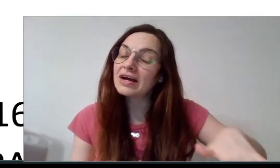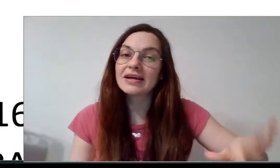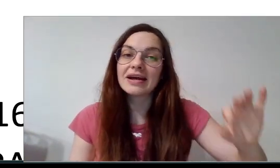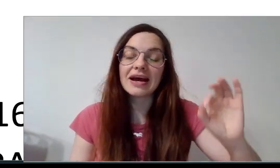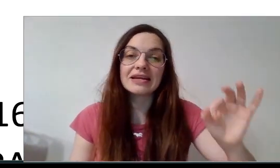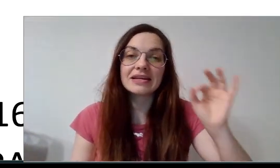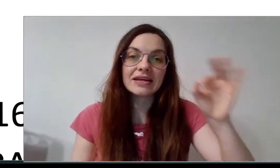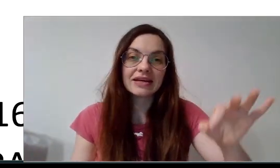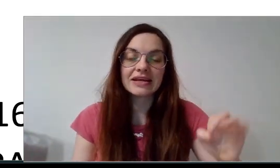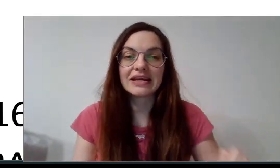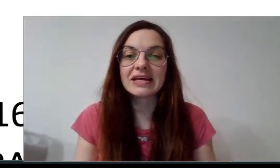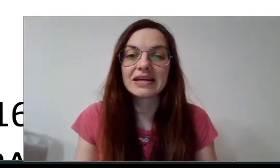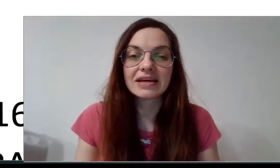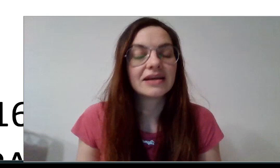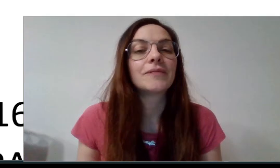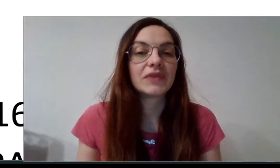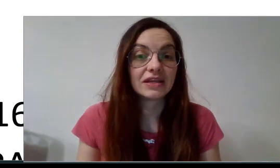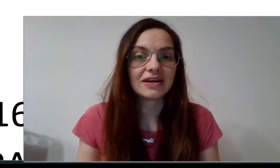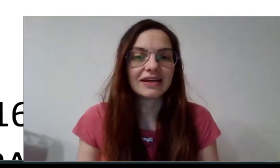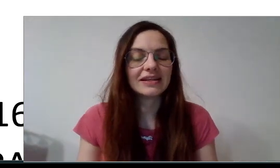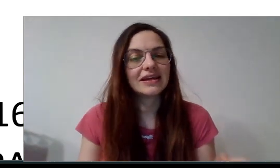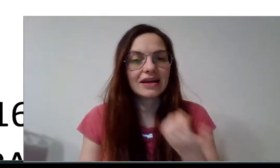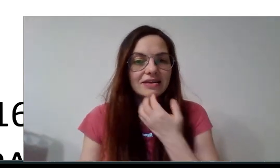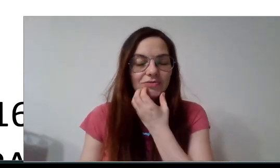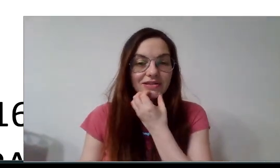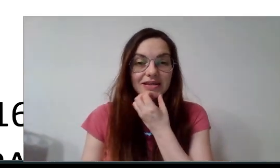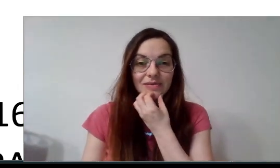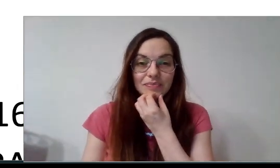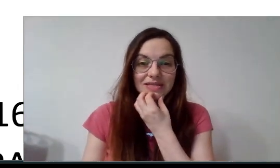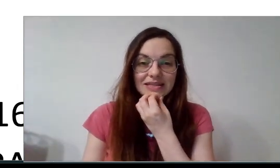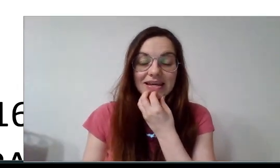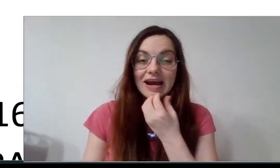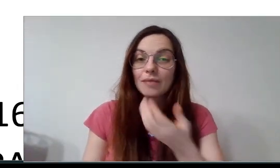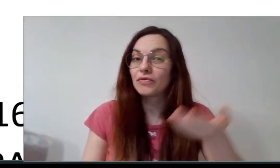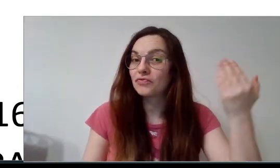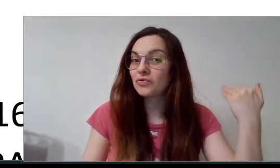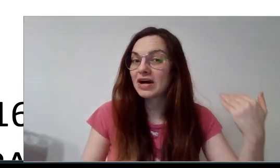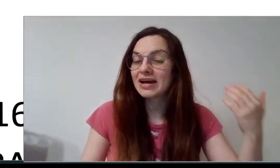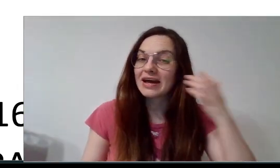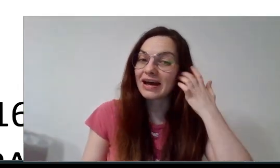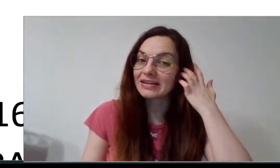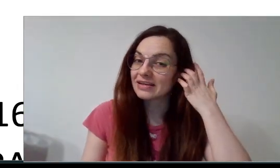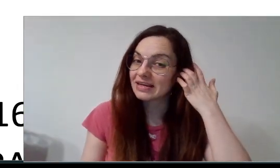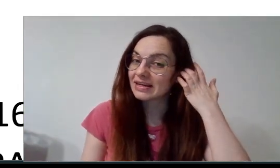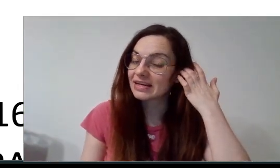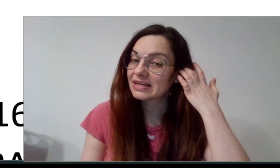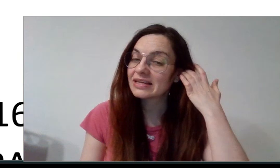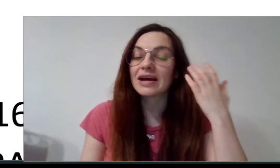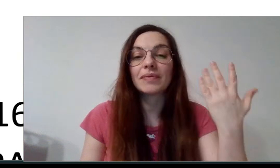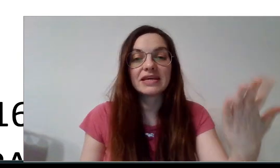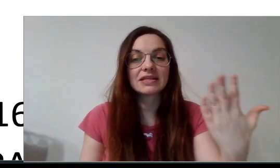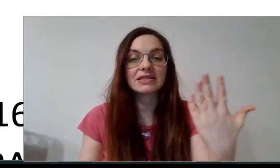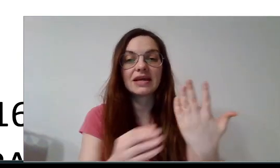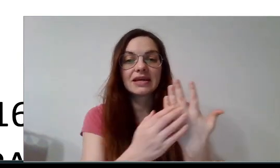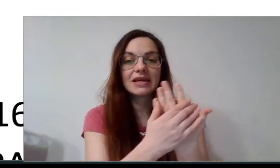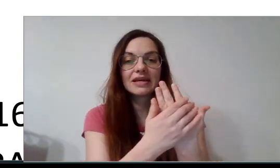früher einen Ring getragen, ranije sam nosila jedan prsten, ich habe früher einen Ring getragen,